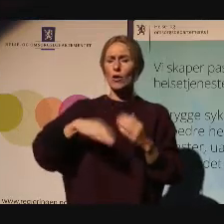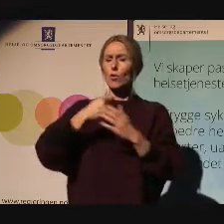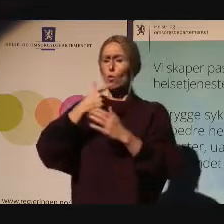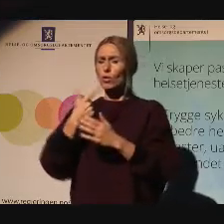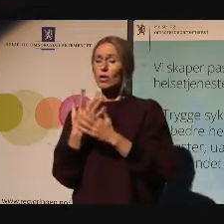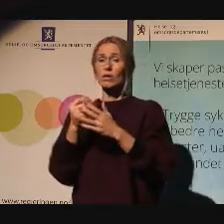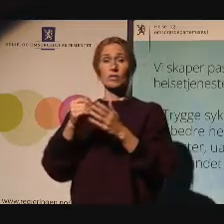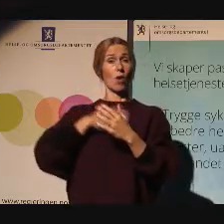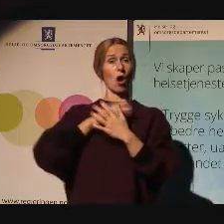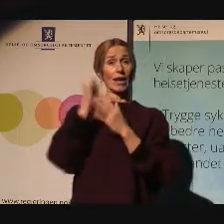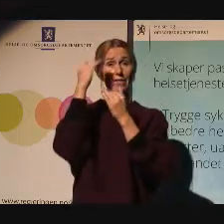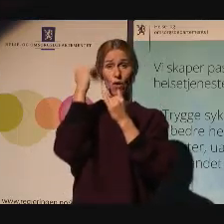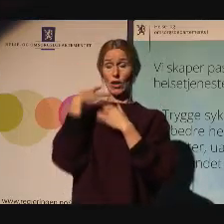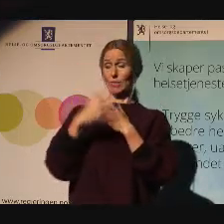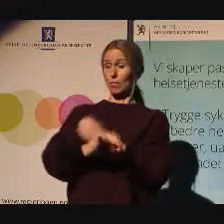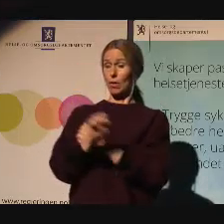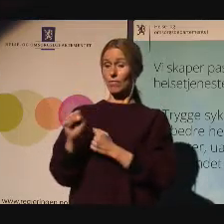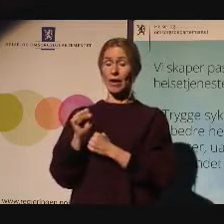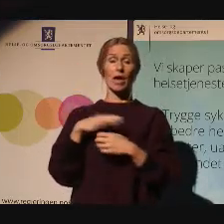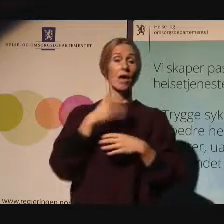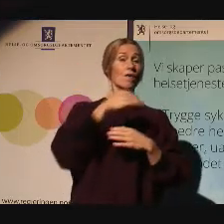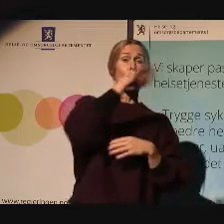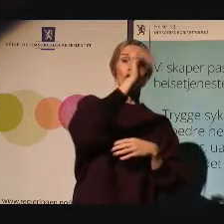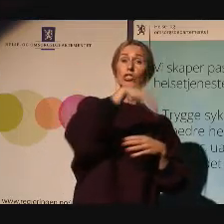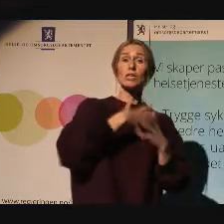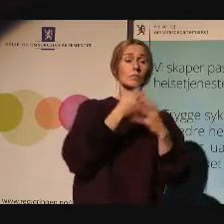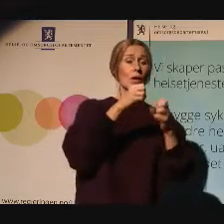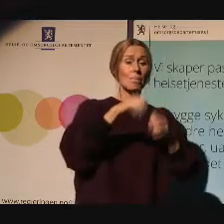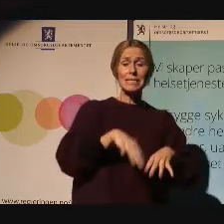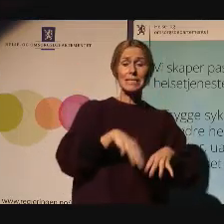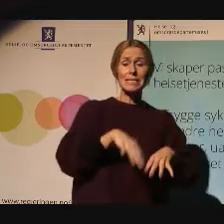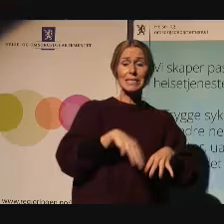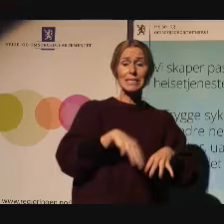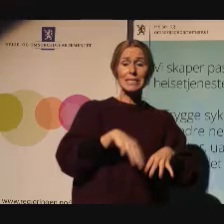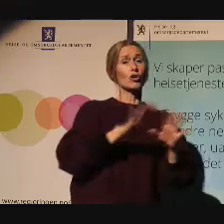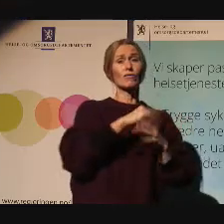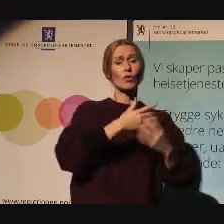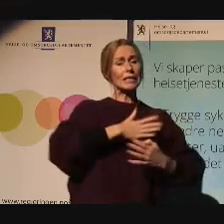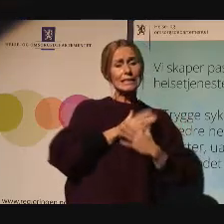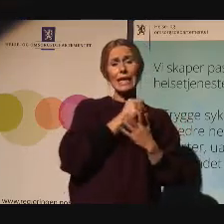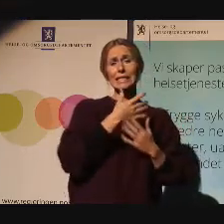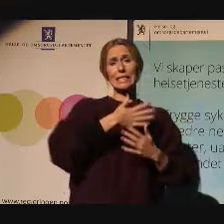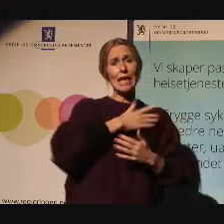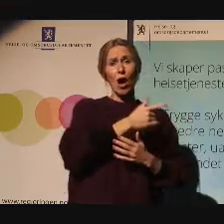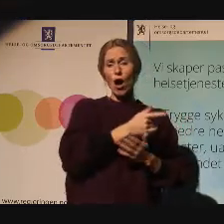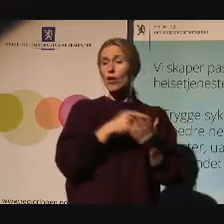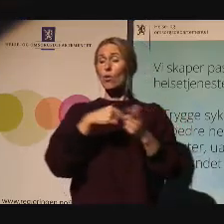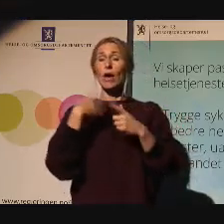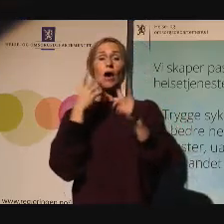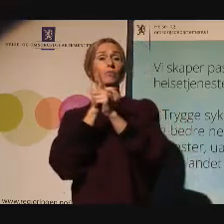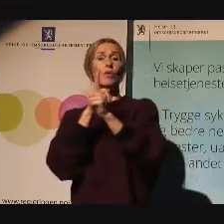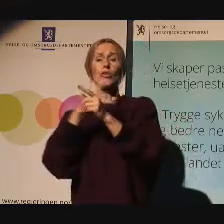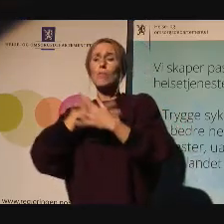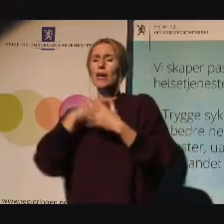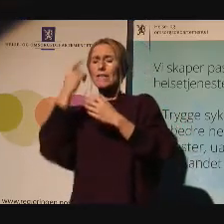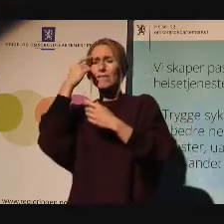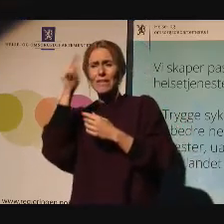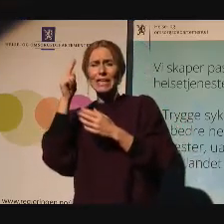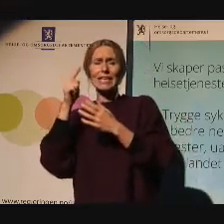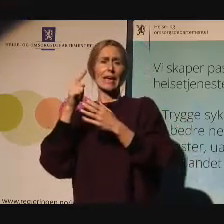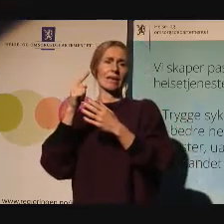barnevernet. Voksne som har mistet omsorgen for de kjæreste de har. Og jeg har møtt mange dyktige ansatte